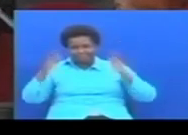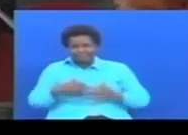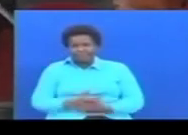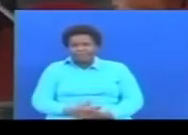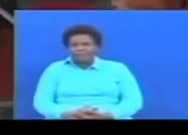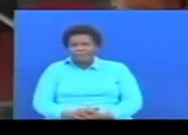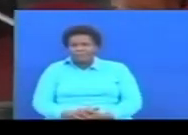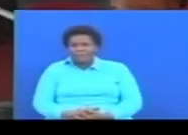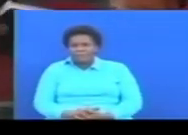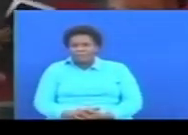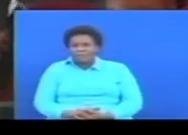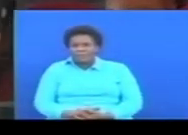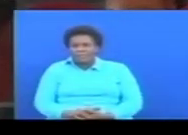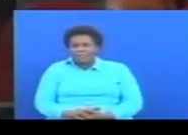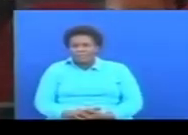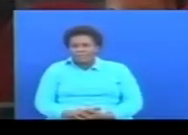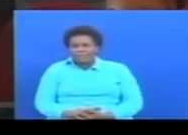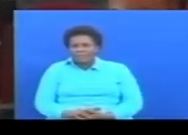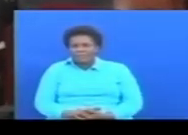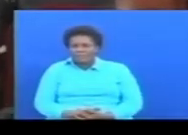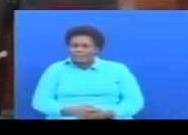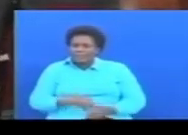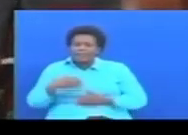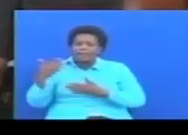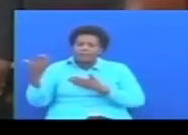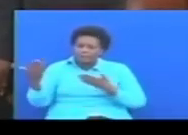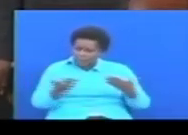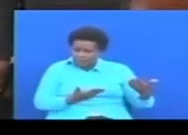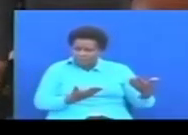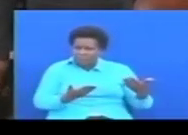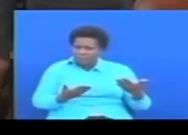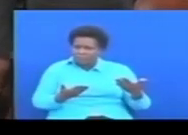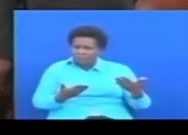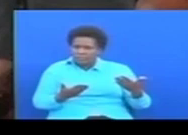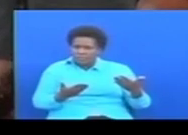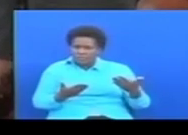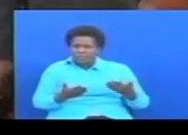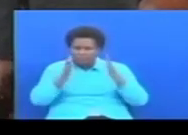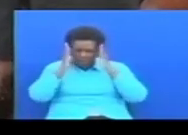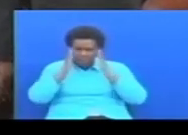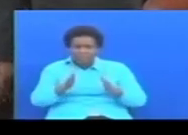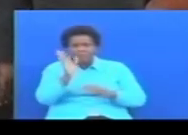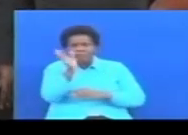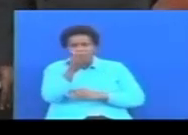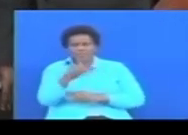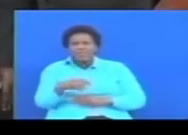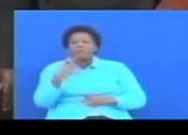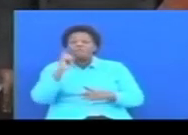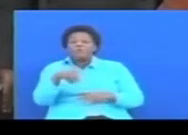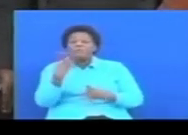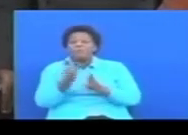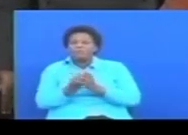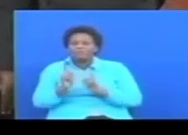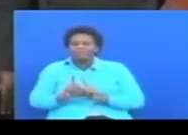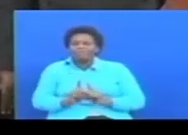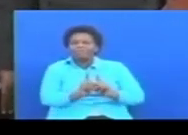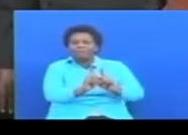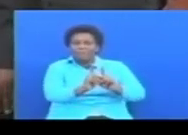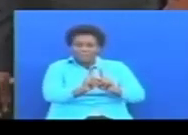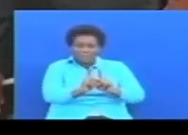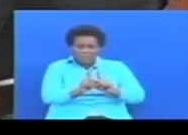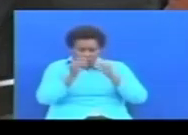Karibu sana Mheshimiwa balozi, lakini ameambatana na Bwana Tedros Girma Abebe